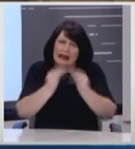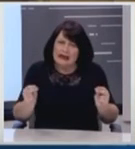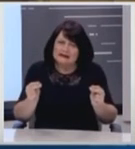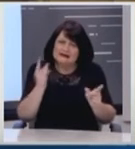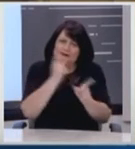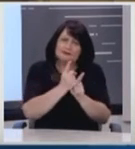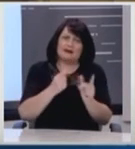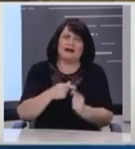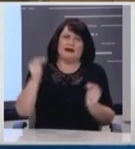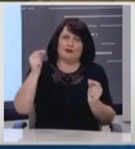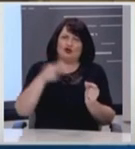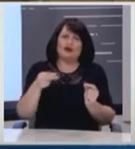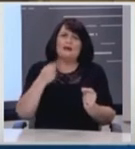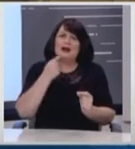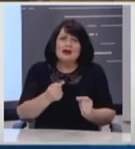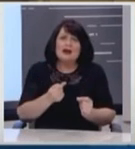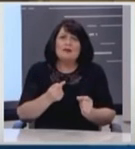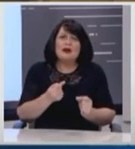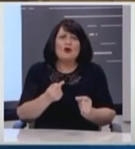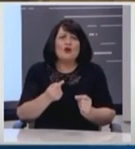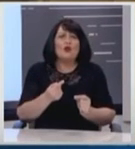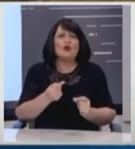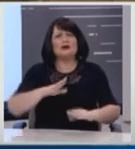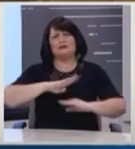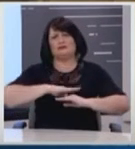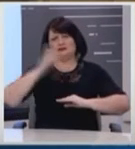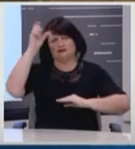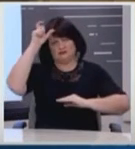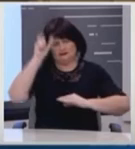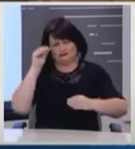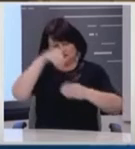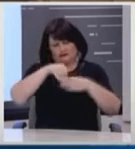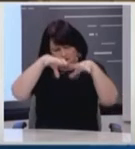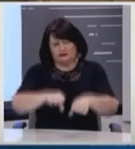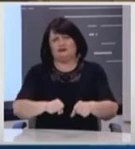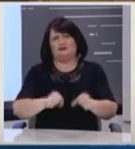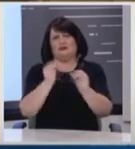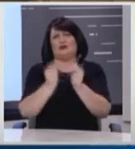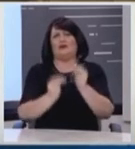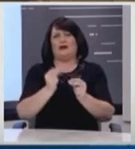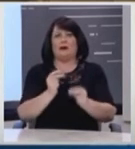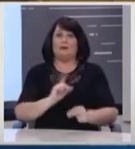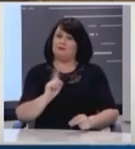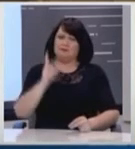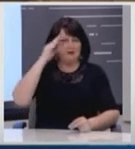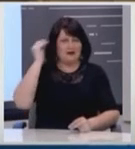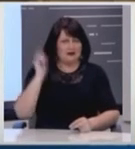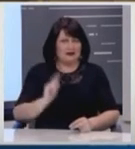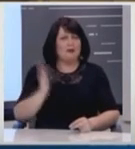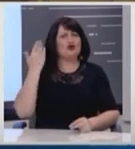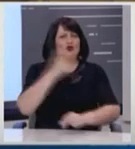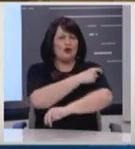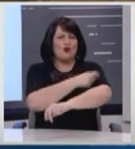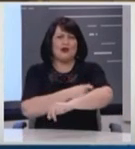Κυπριακό ως πρόβλημα εισβολής κατοχής. Βεβαίως δεν ξεχνάμε ότι τότε στον